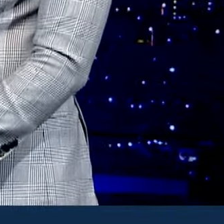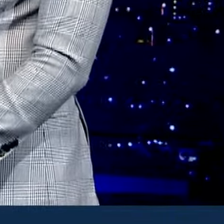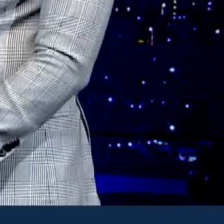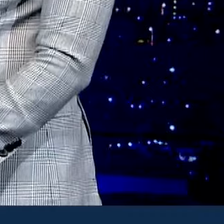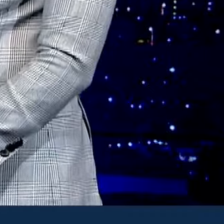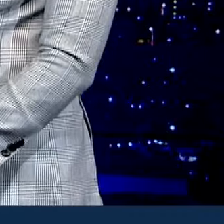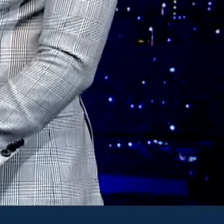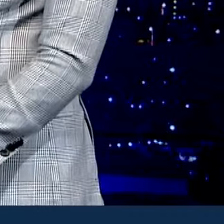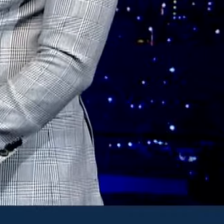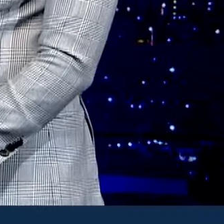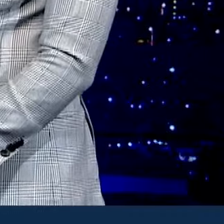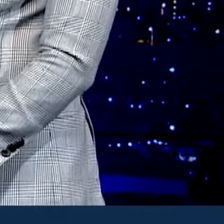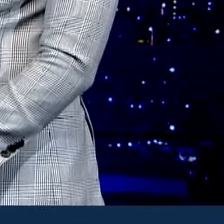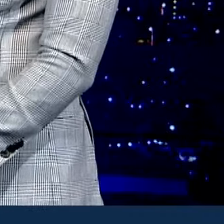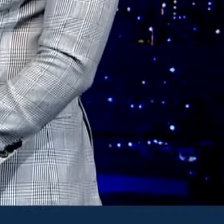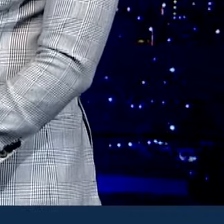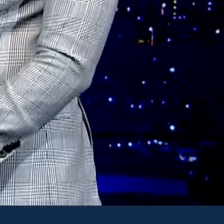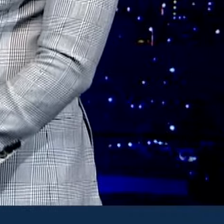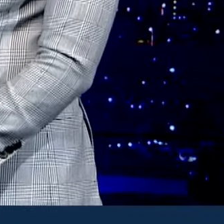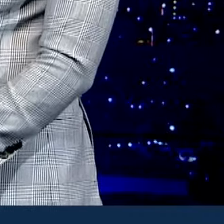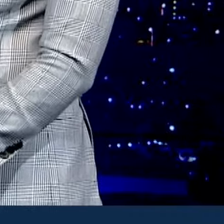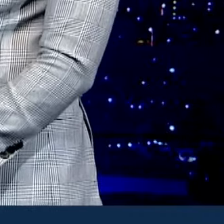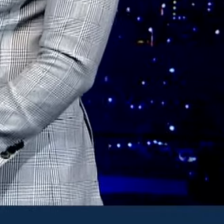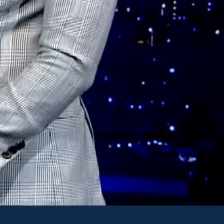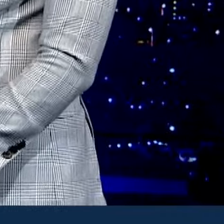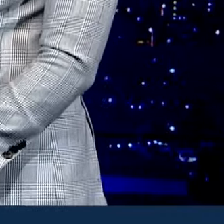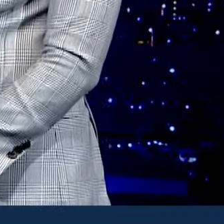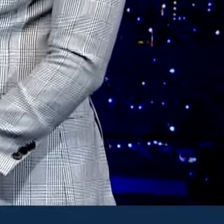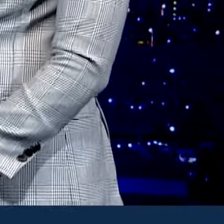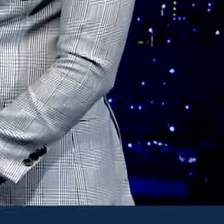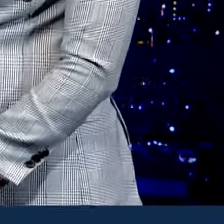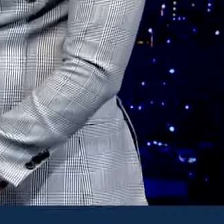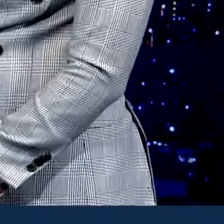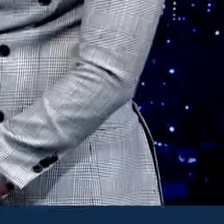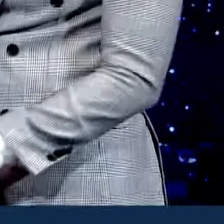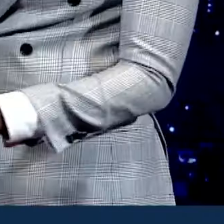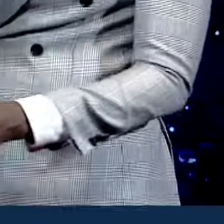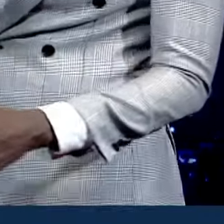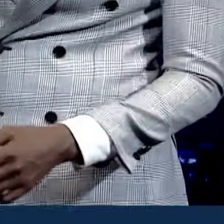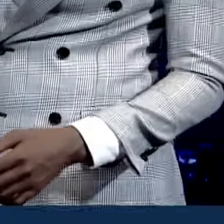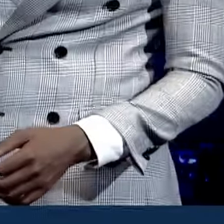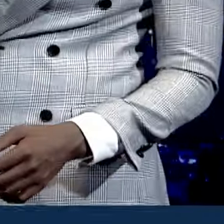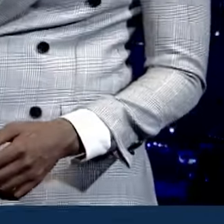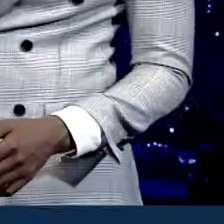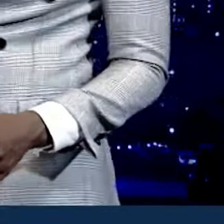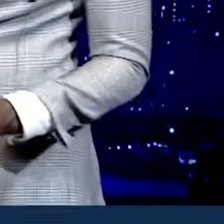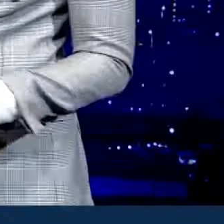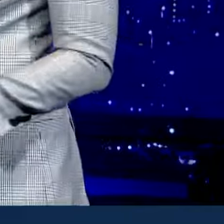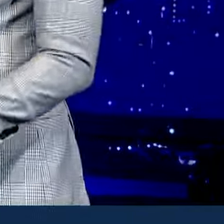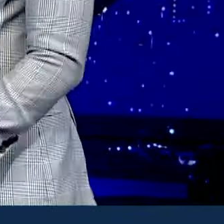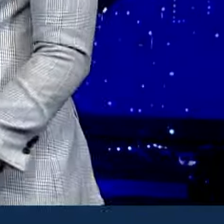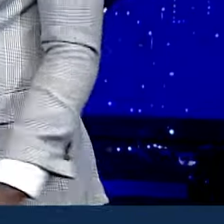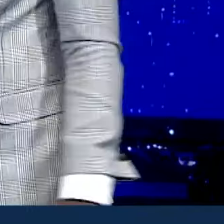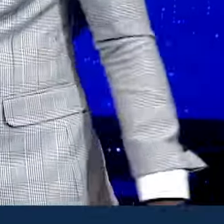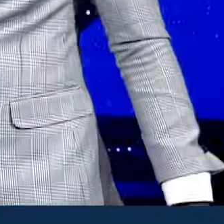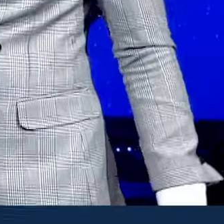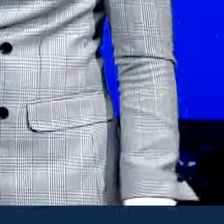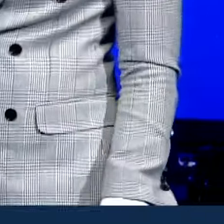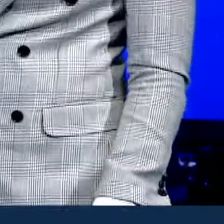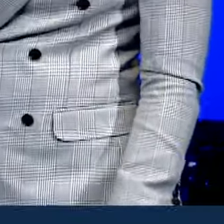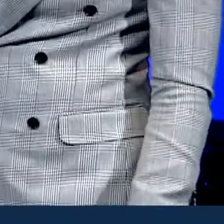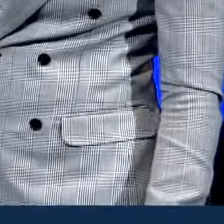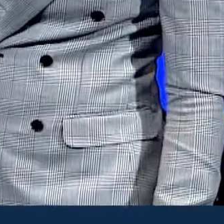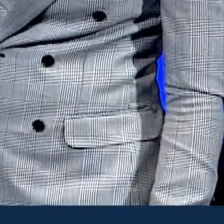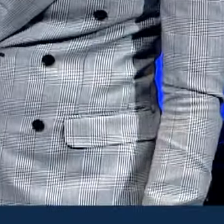kandi ry'umwihariko. Tugiye kwihe ndirimbo. Mwe barambwira ngo inoti iri kugenda ndajya ngo turirimbire kenshi. Let's go, let's go. Yes.